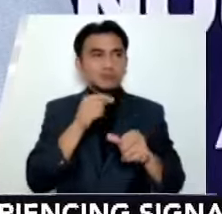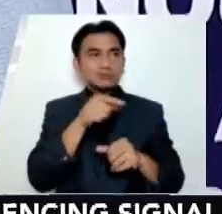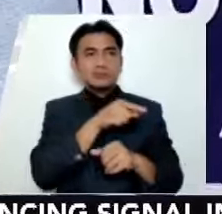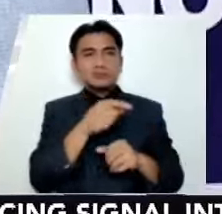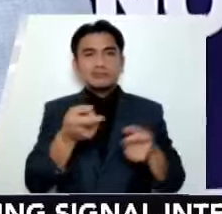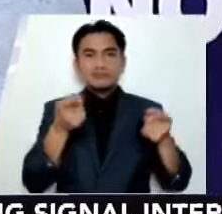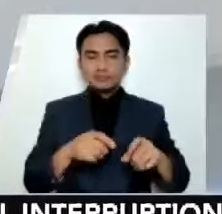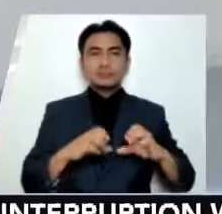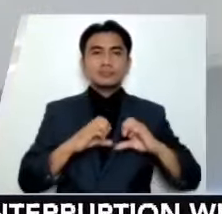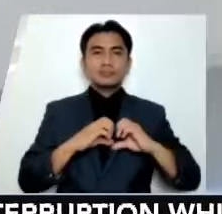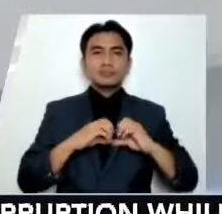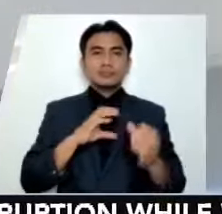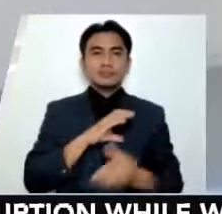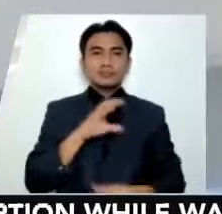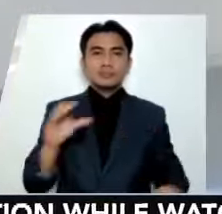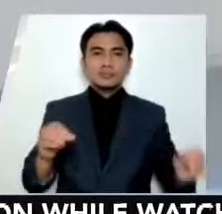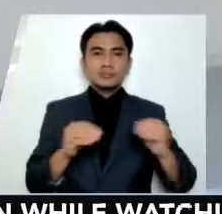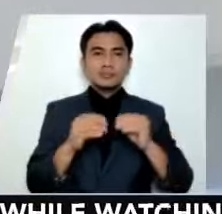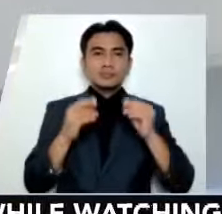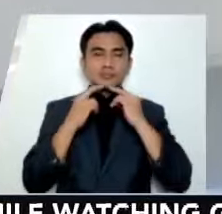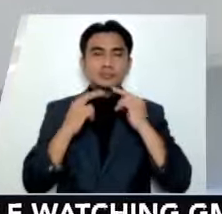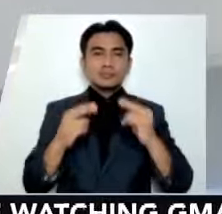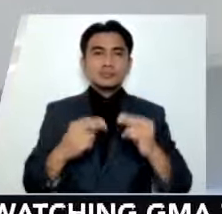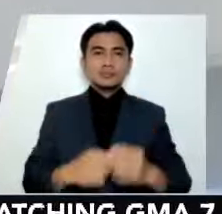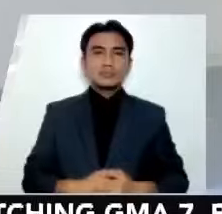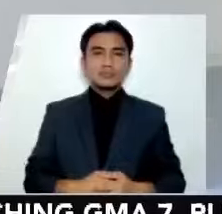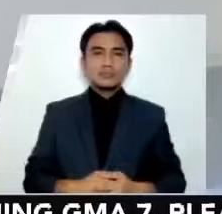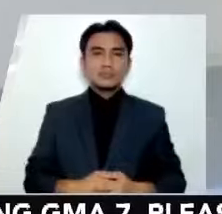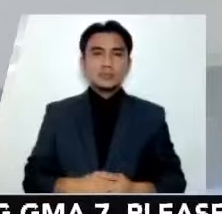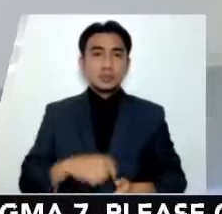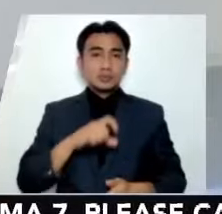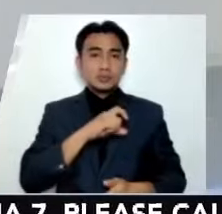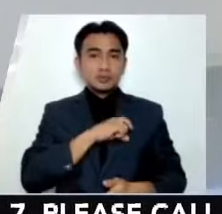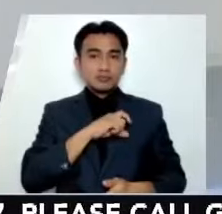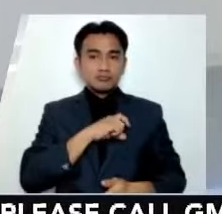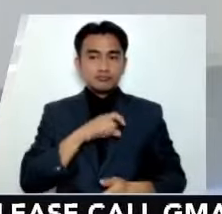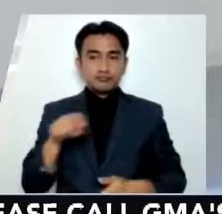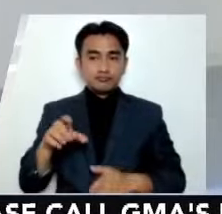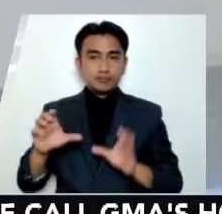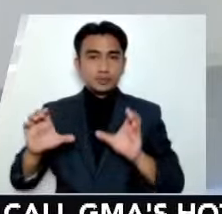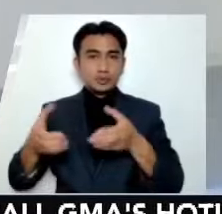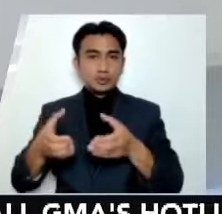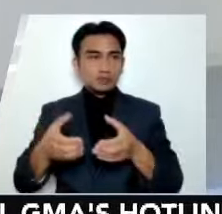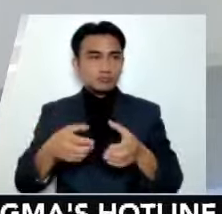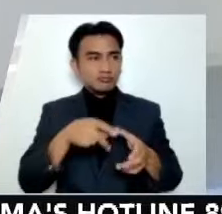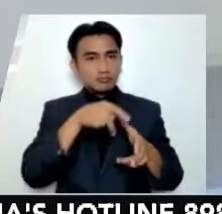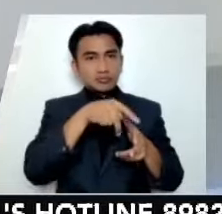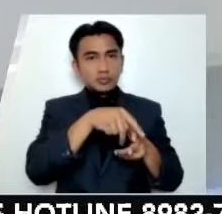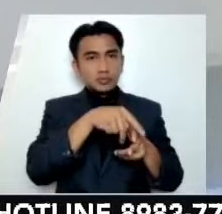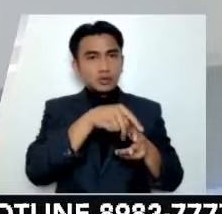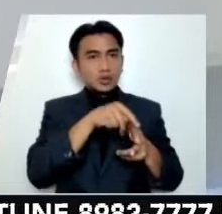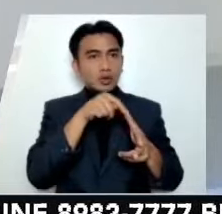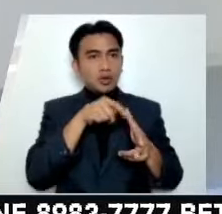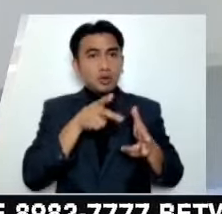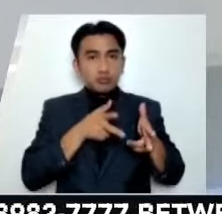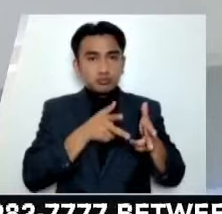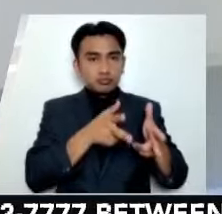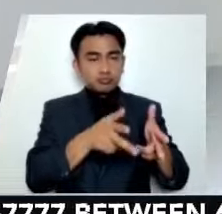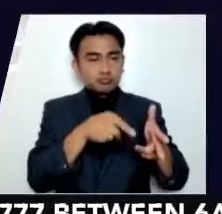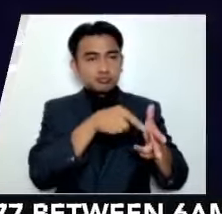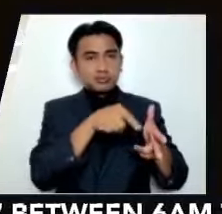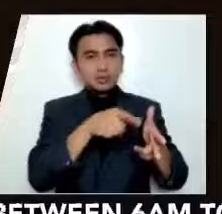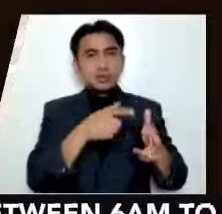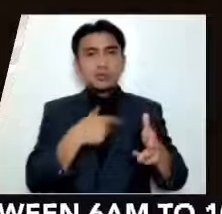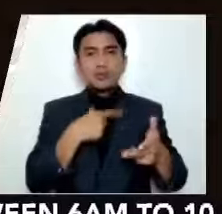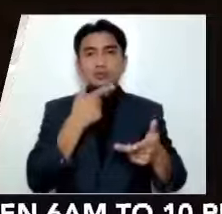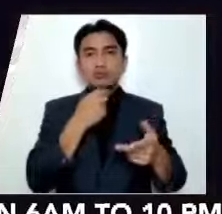News. Hinuli ng PNP Highway Patrol Group ang dalawang rider na escort ni Senator Francis Tolentino. Dahil